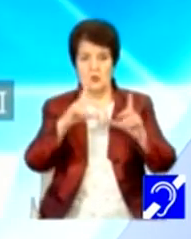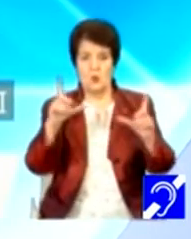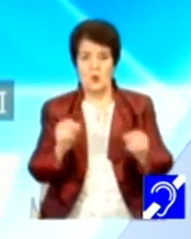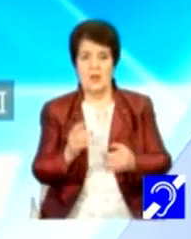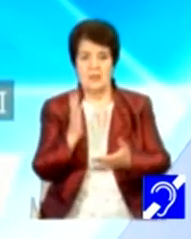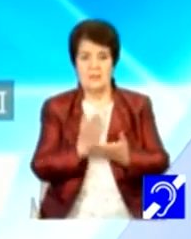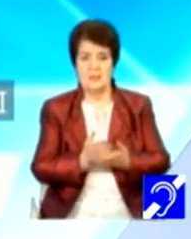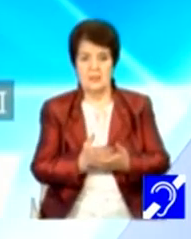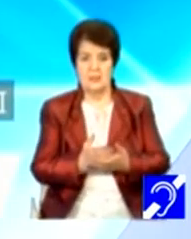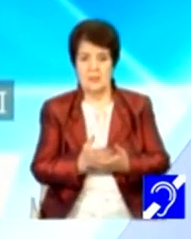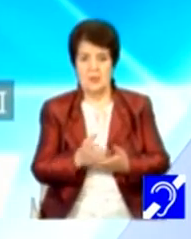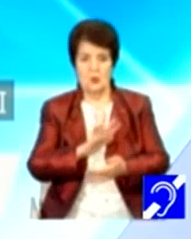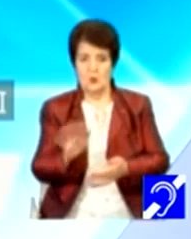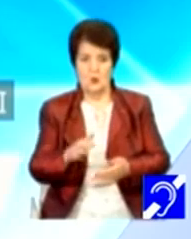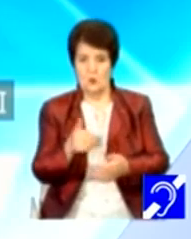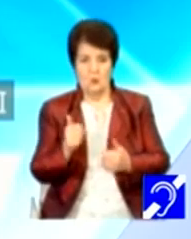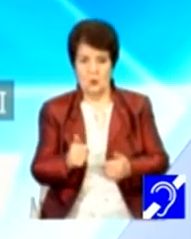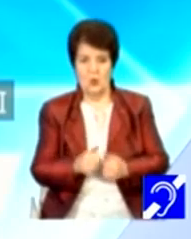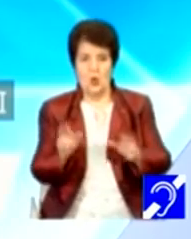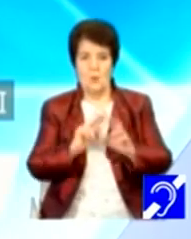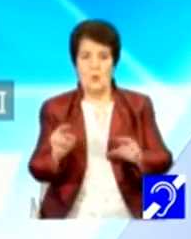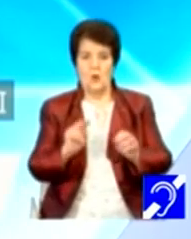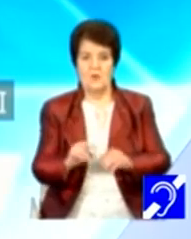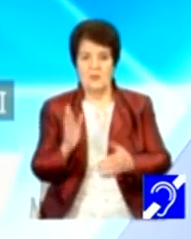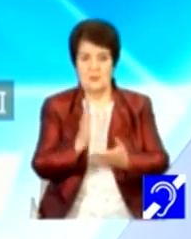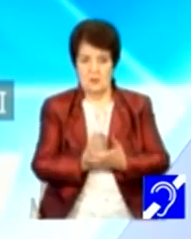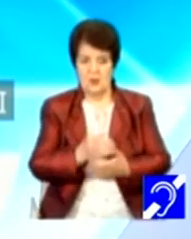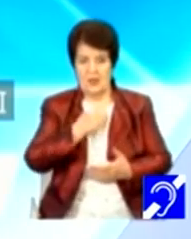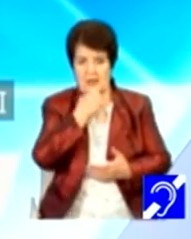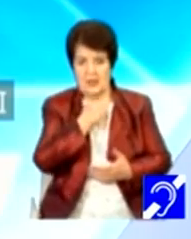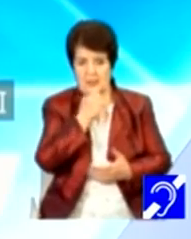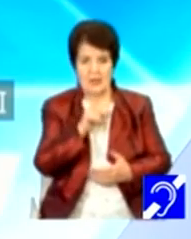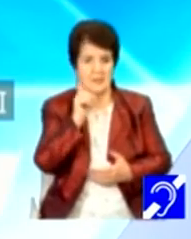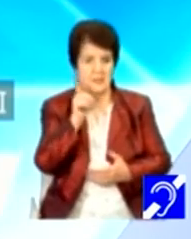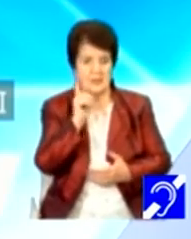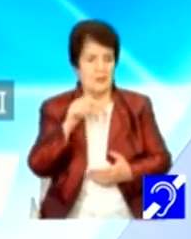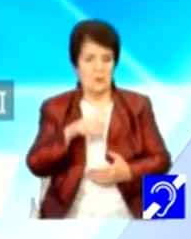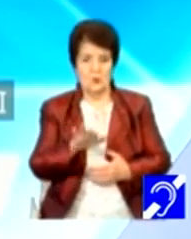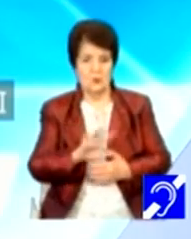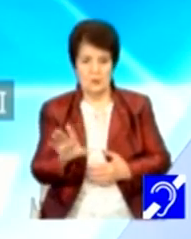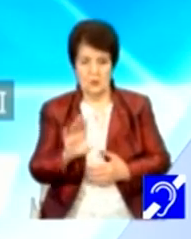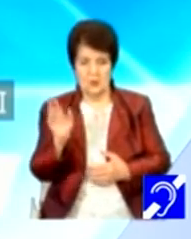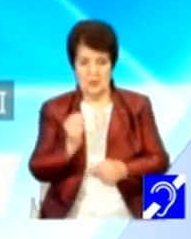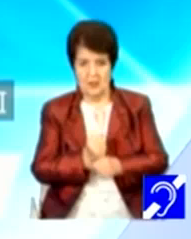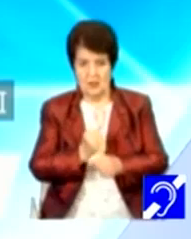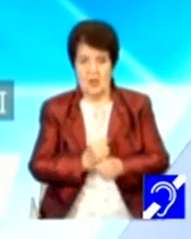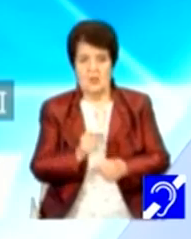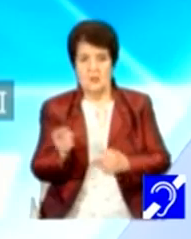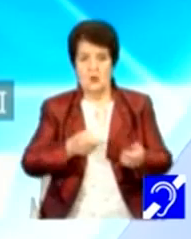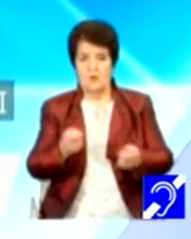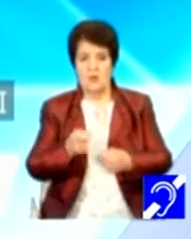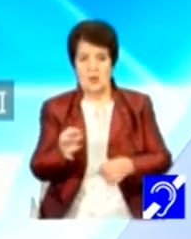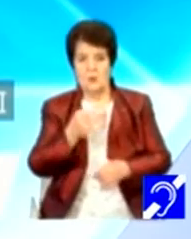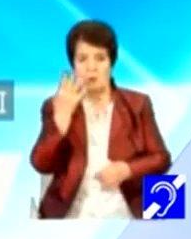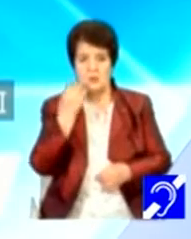într-o stare nu bună. Profesorii avem toți în etate, cei tineri nu merg încolo și guvernarea